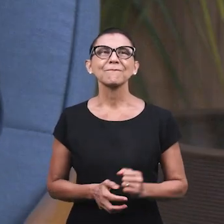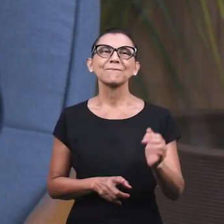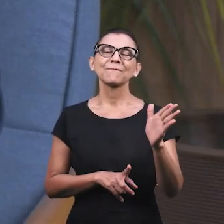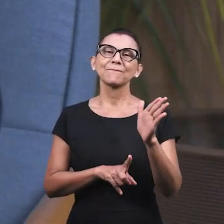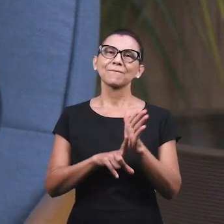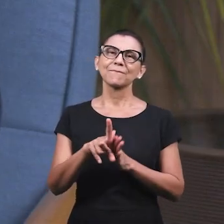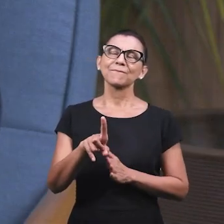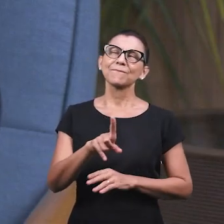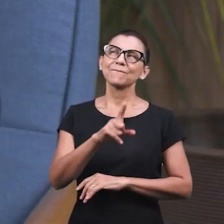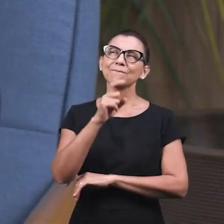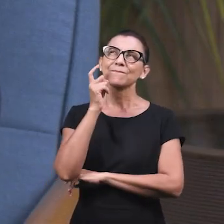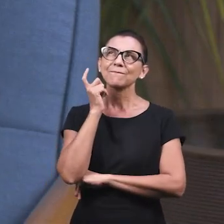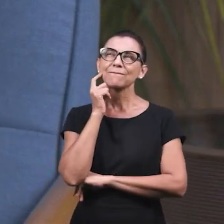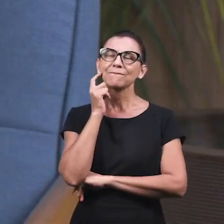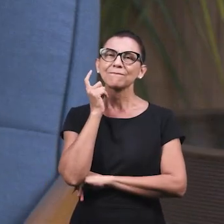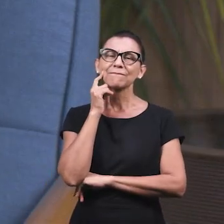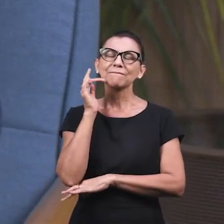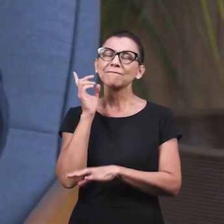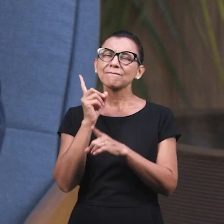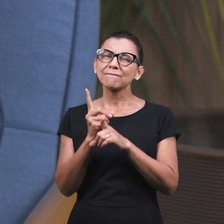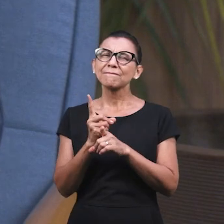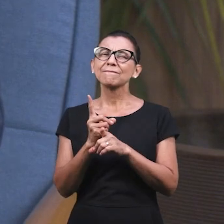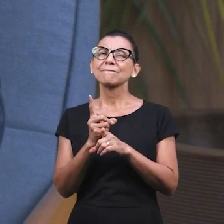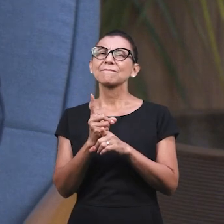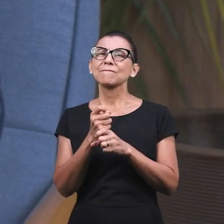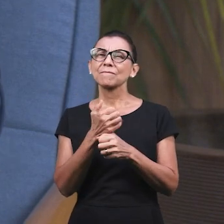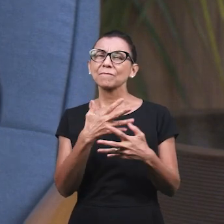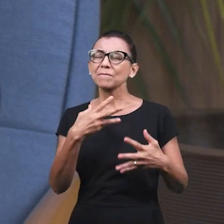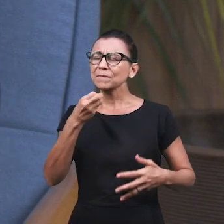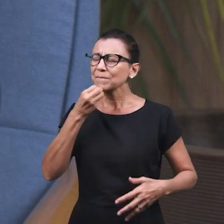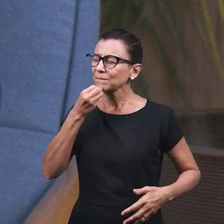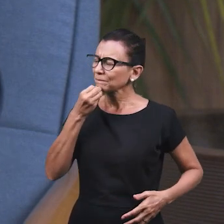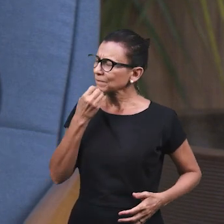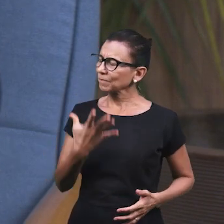Est-ce que vous avez découvert quelque chose de très bien,